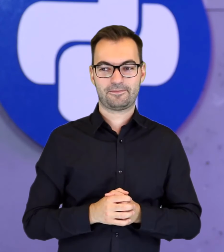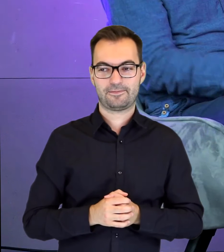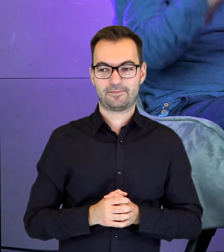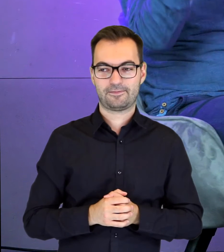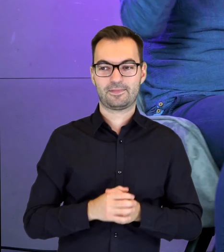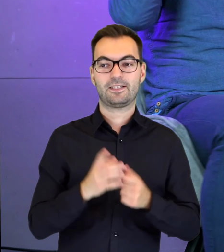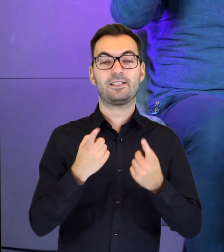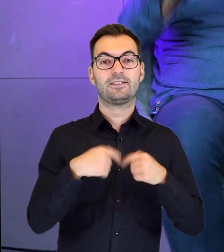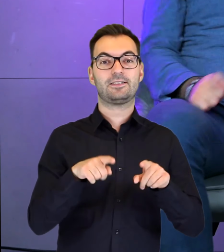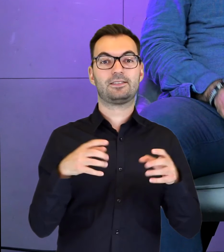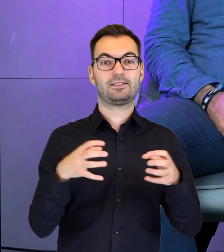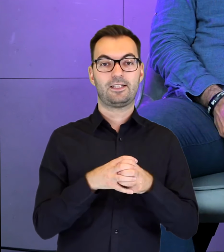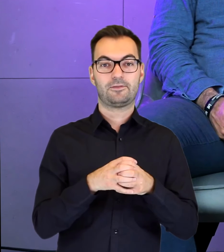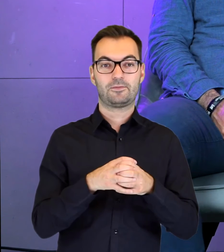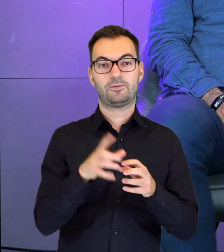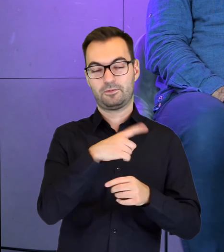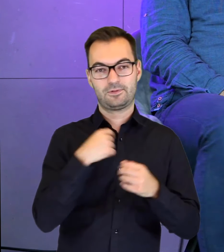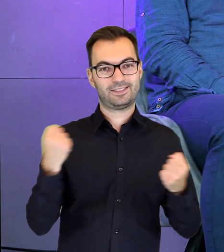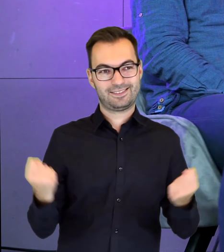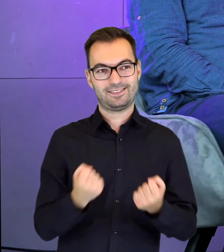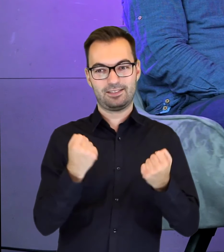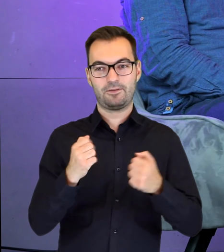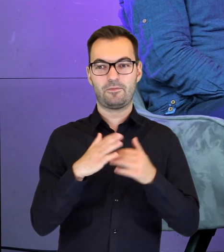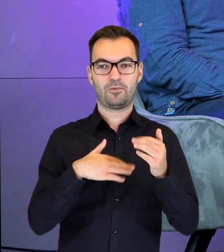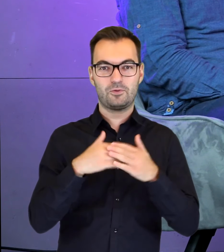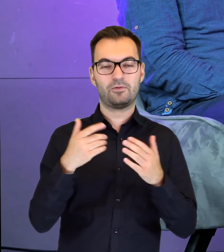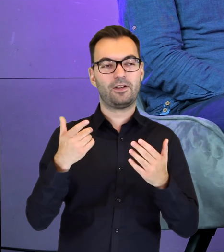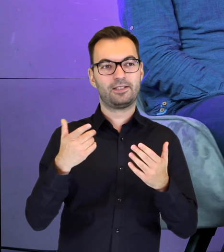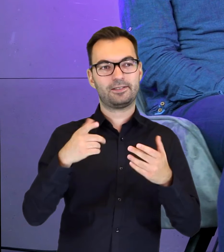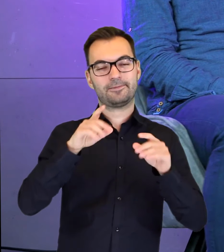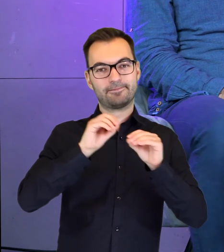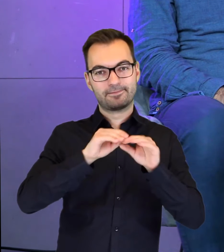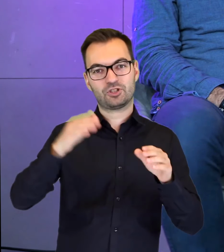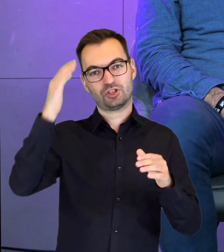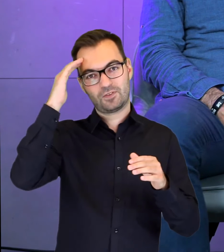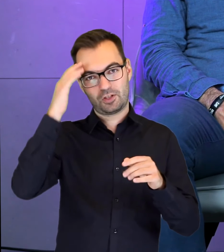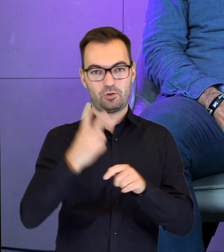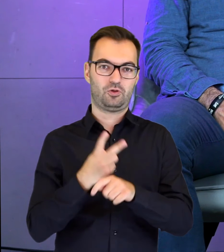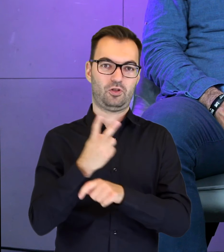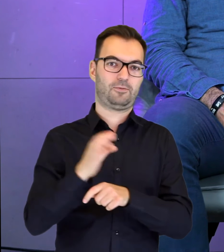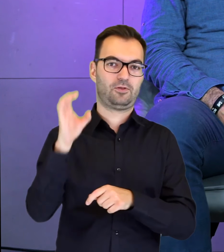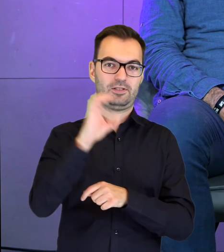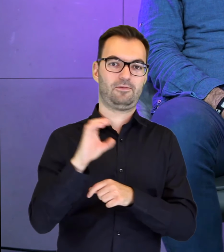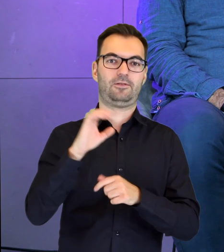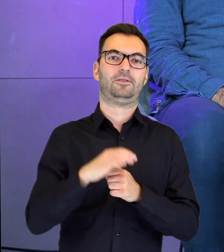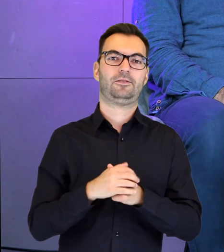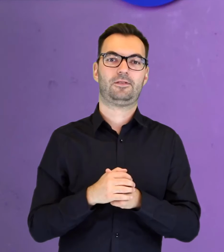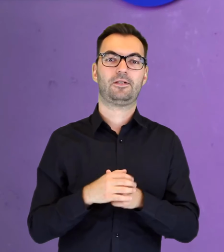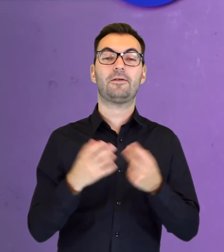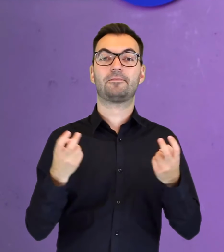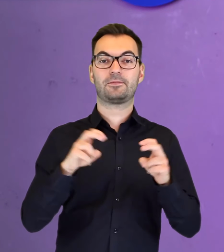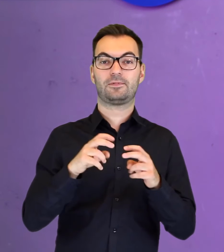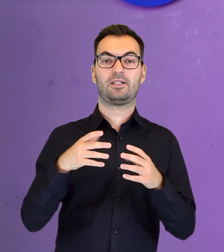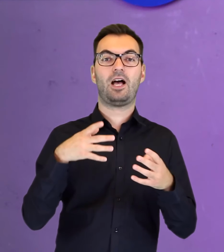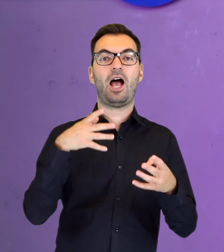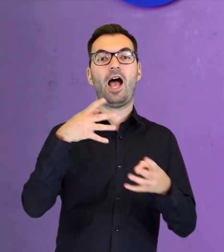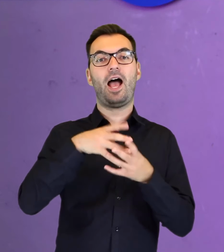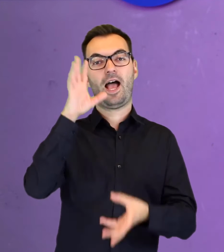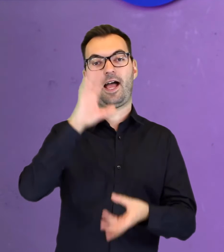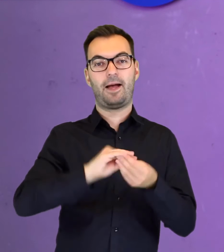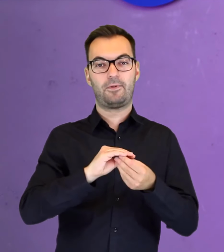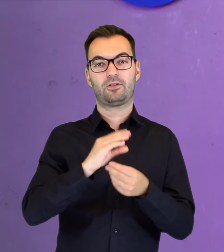tutaj też ona też będzie tłumacz języka migowego tak zespołem Staramy się